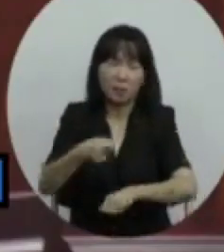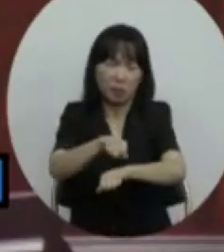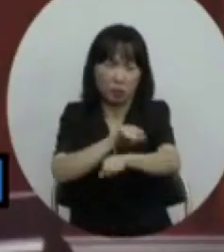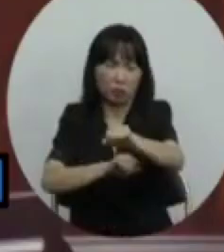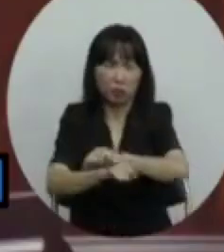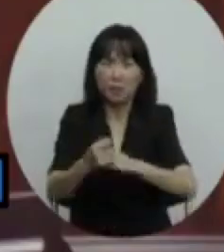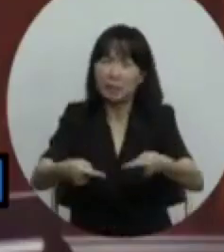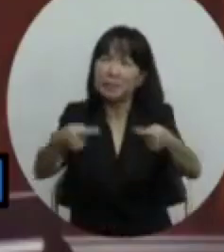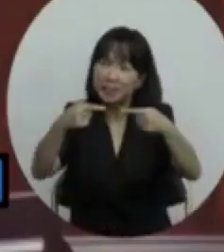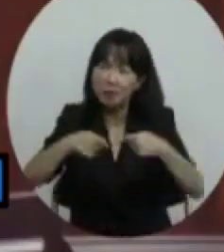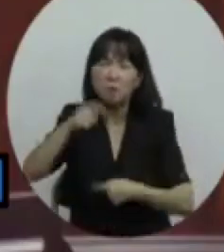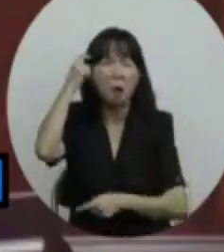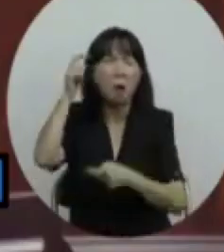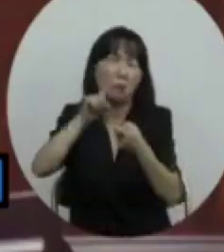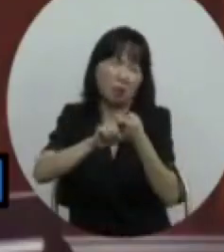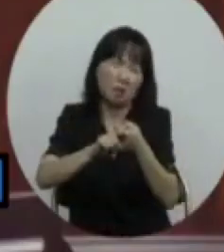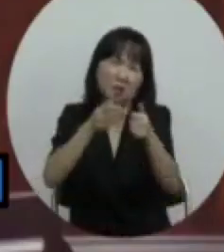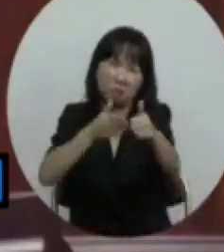참여를 당부드립니다.